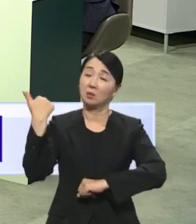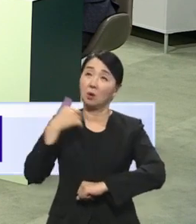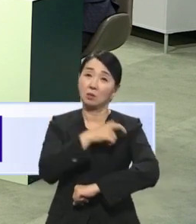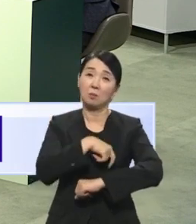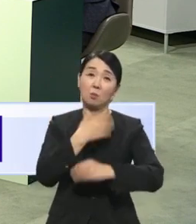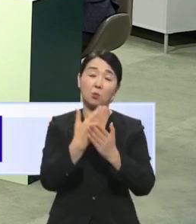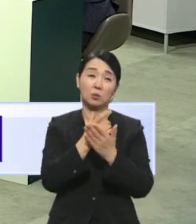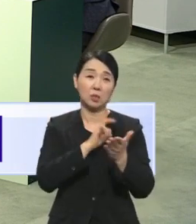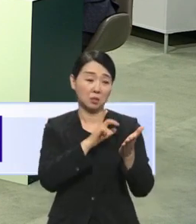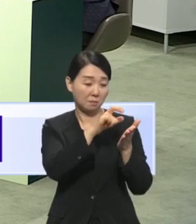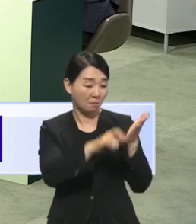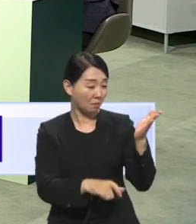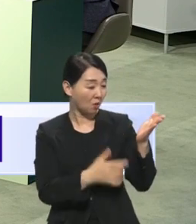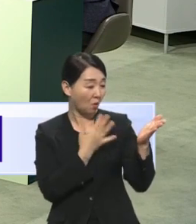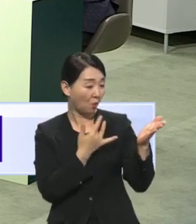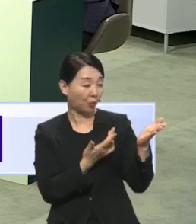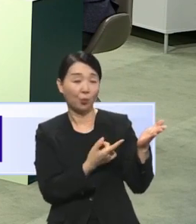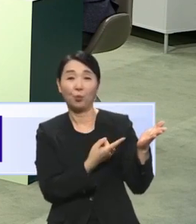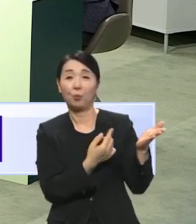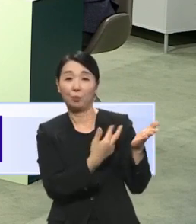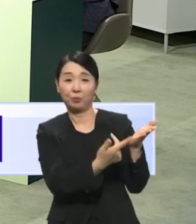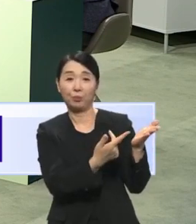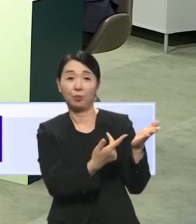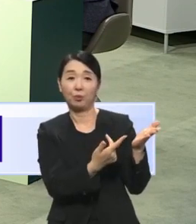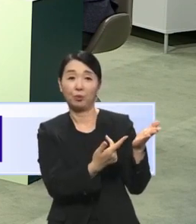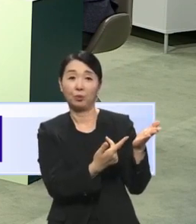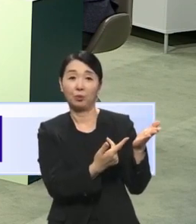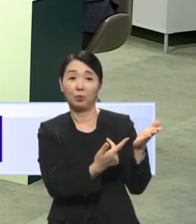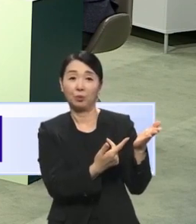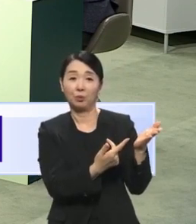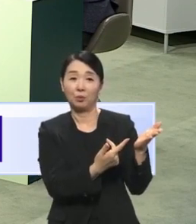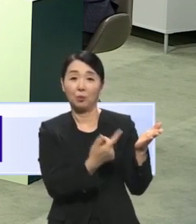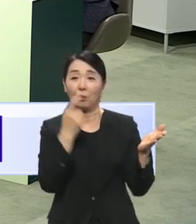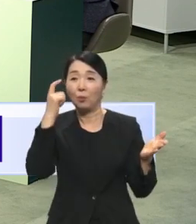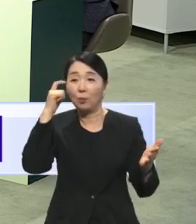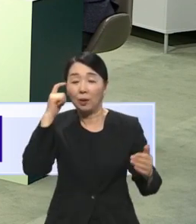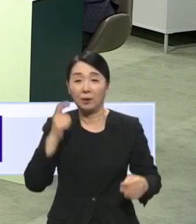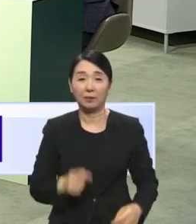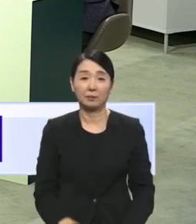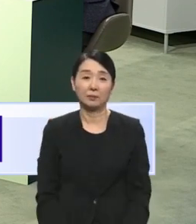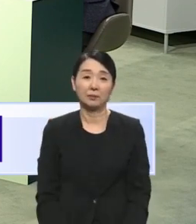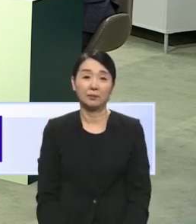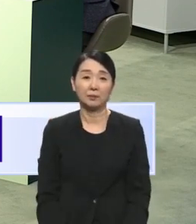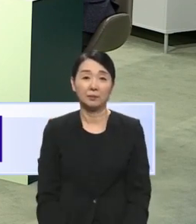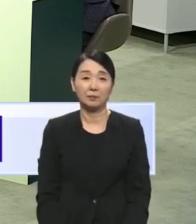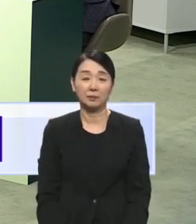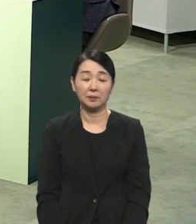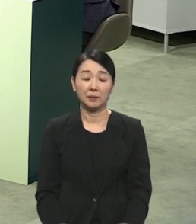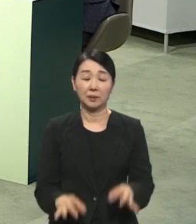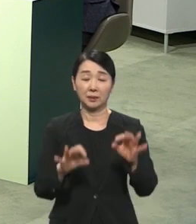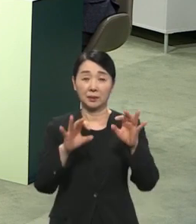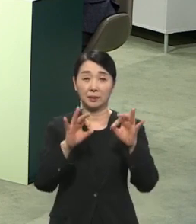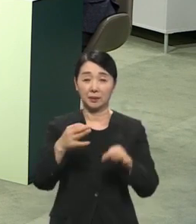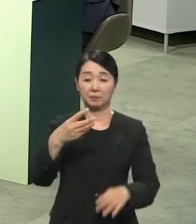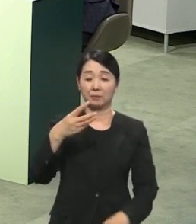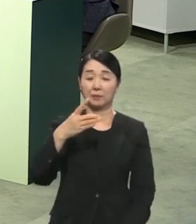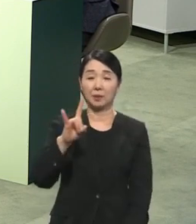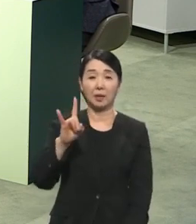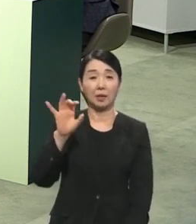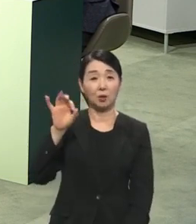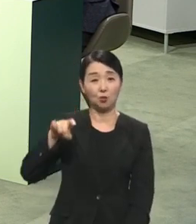빠졌어요 왜 빠진 거라고 보시나요 글쎄 이게 김태우 전 구청장을